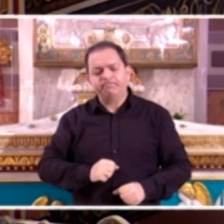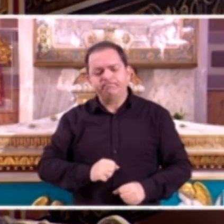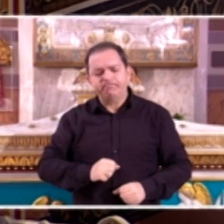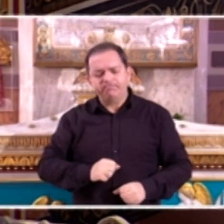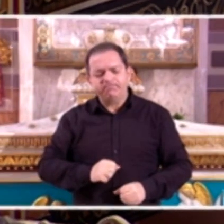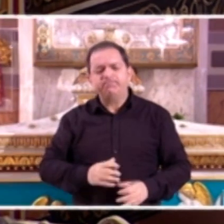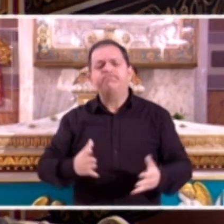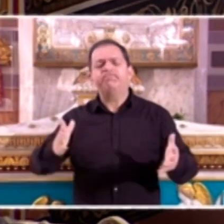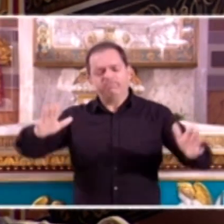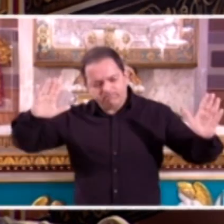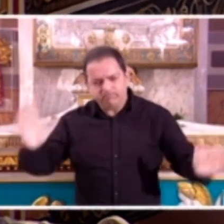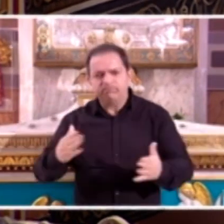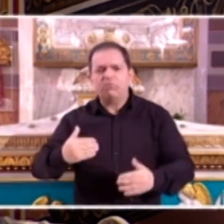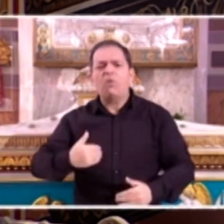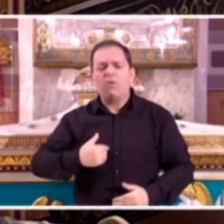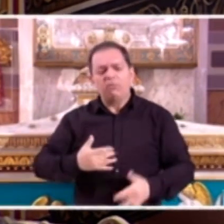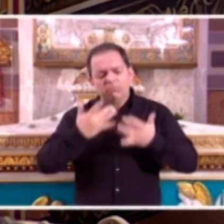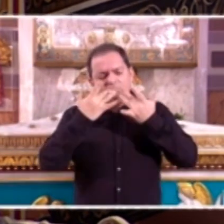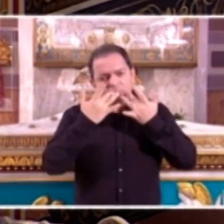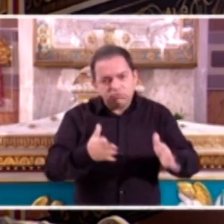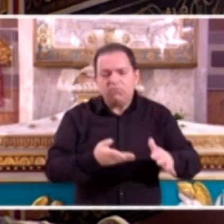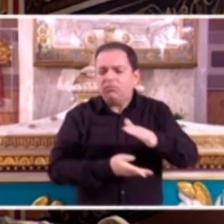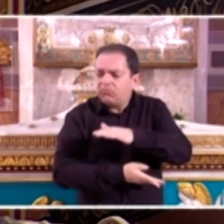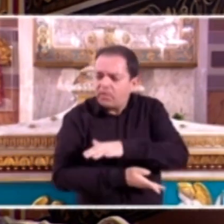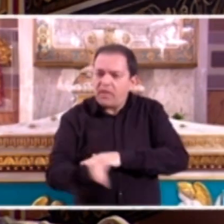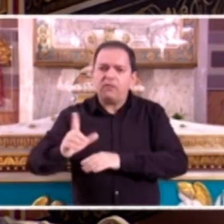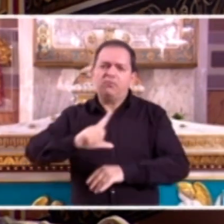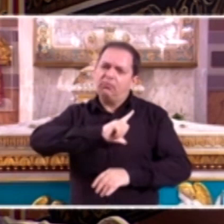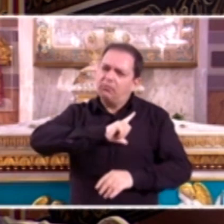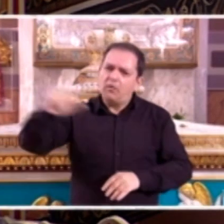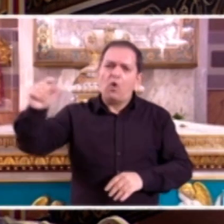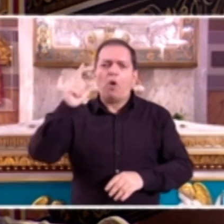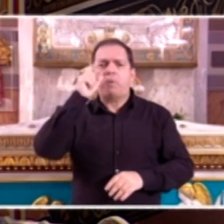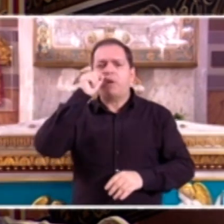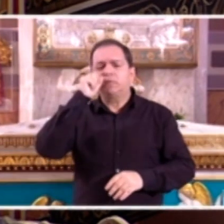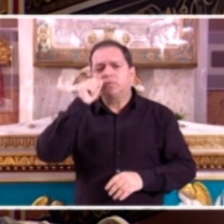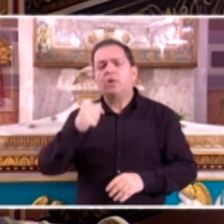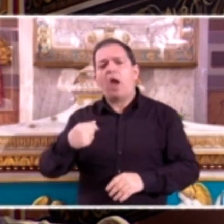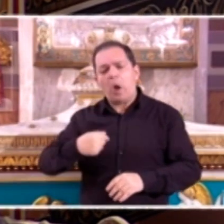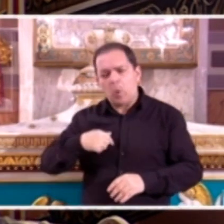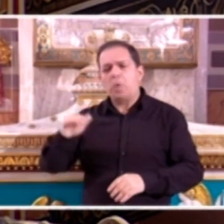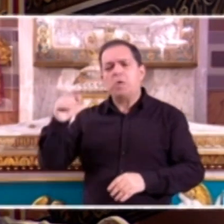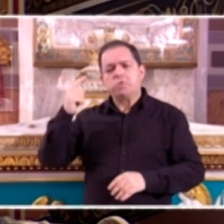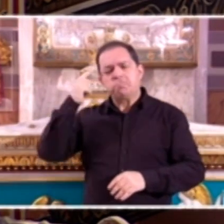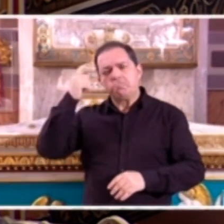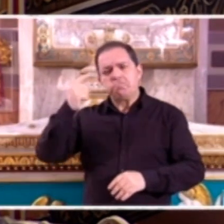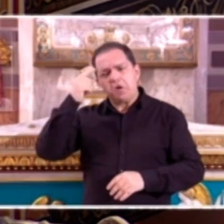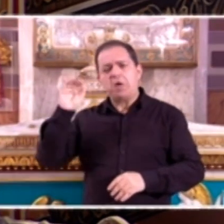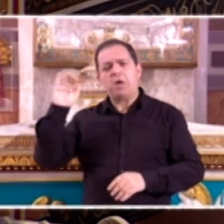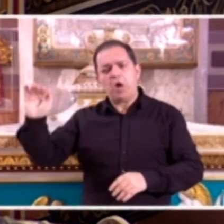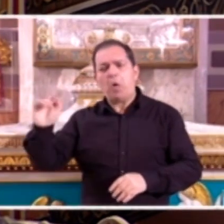Αναστάς, πορεύσομαι προς τον πατέρα μου καιρό αυτό.